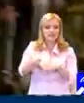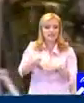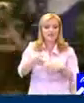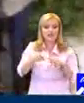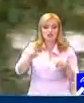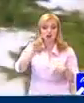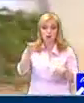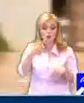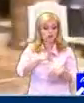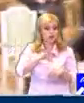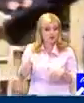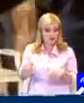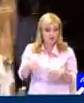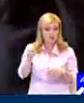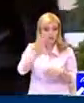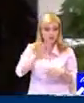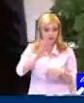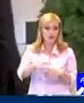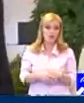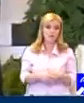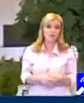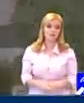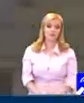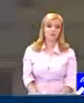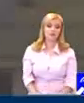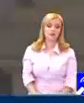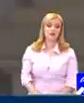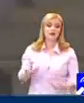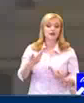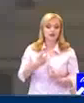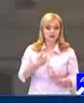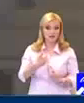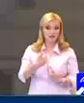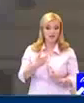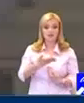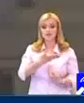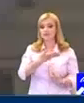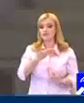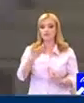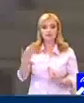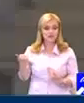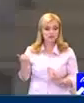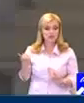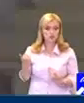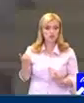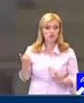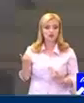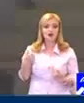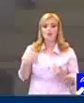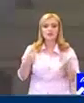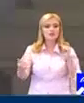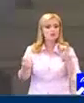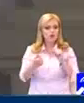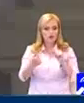2017, liderul rus a ținut să transmită un mesaj Bruselului. Для нас нет никаких, у нас нет